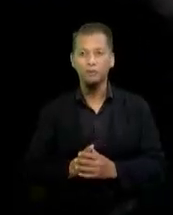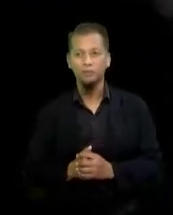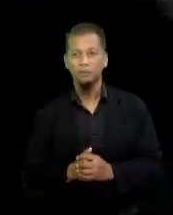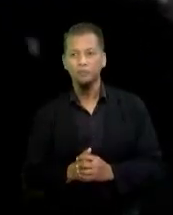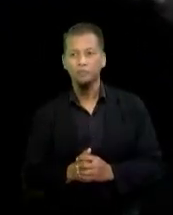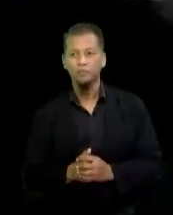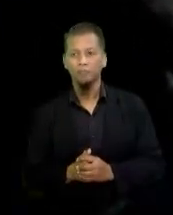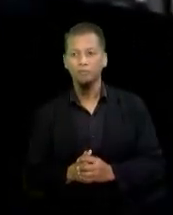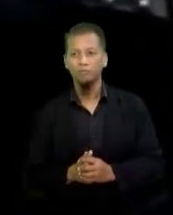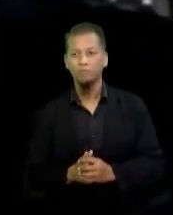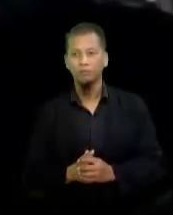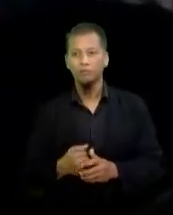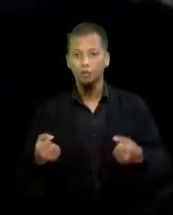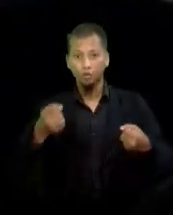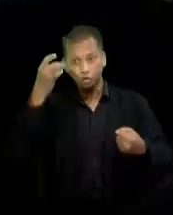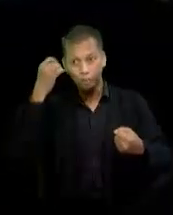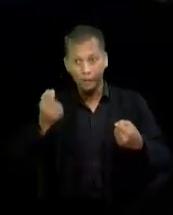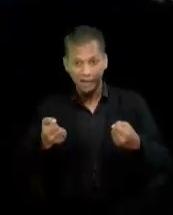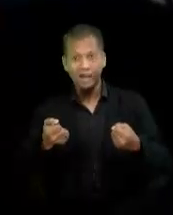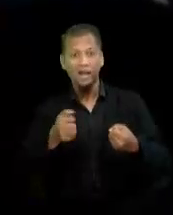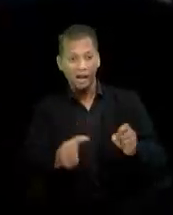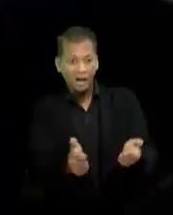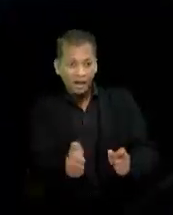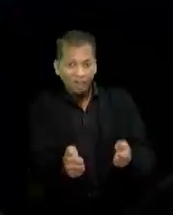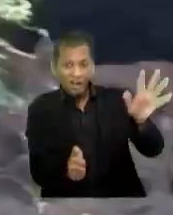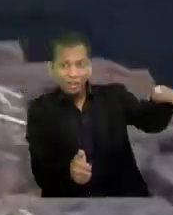sempat menyelamatkan diri dan terjepit di ruang kemudi.